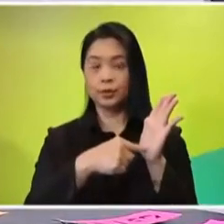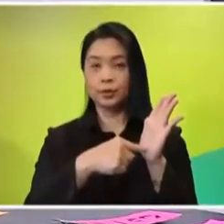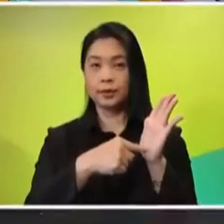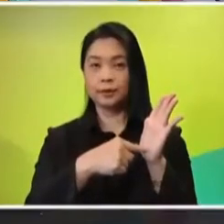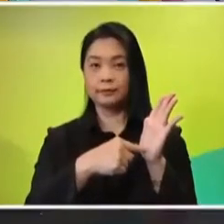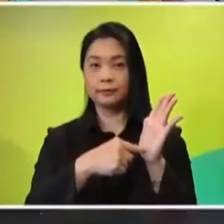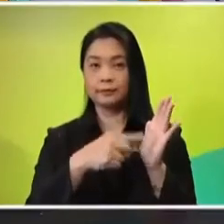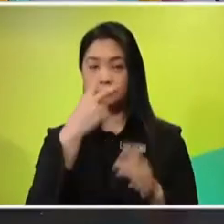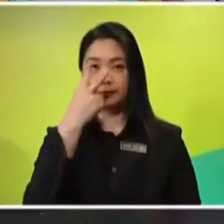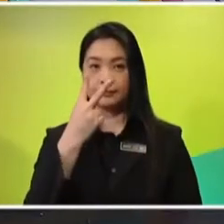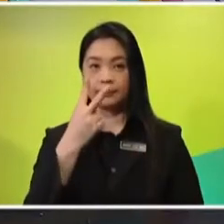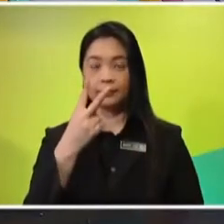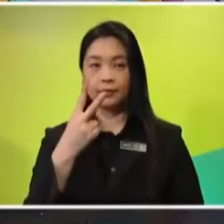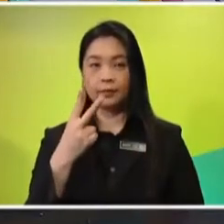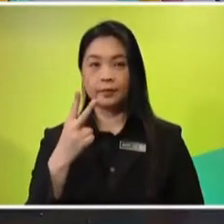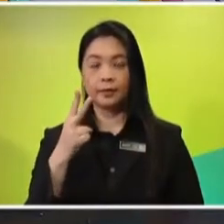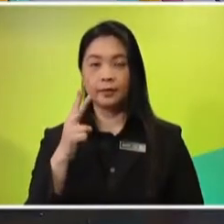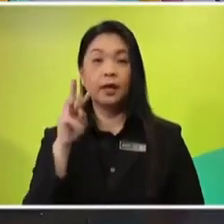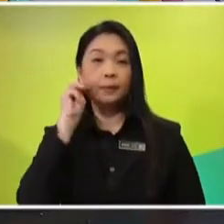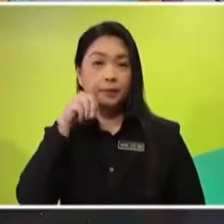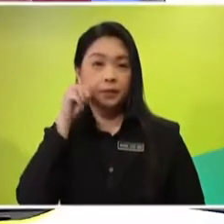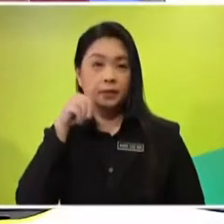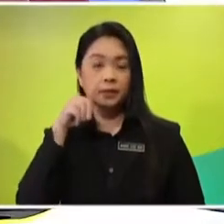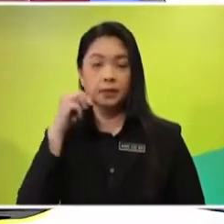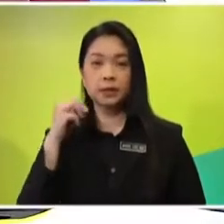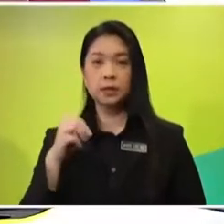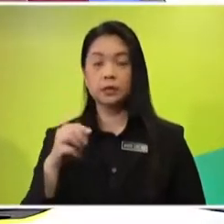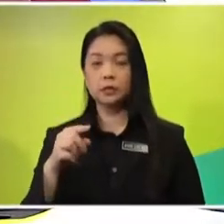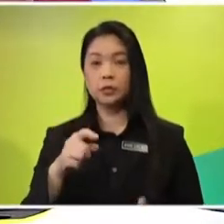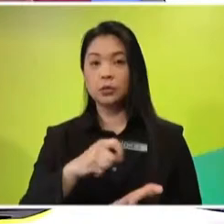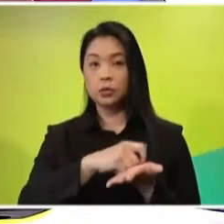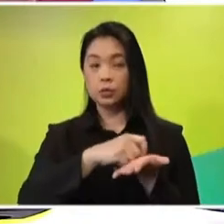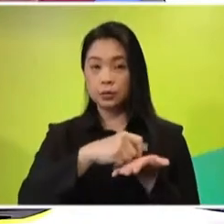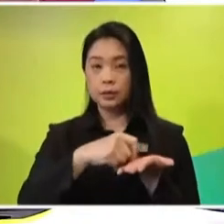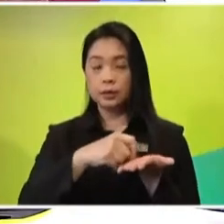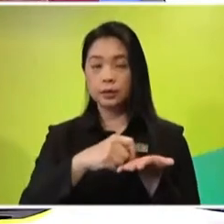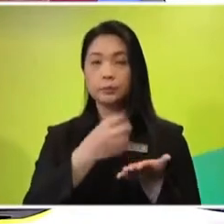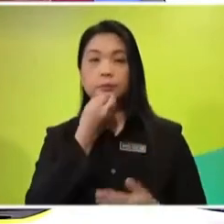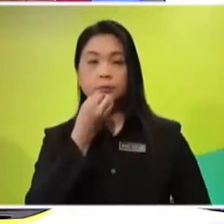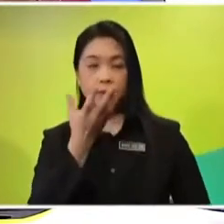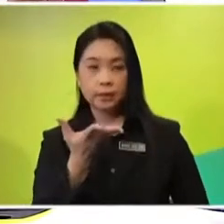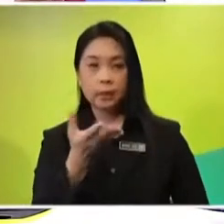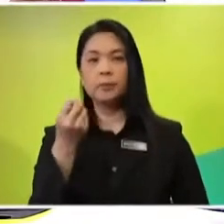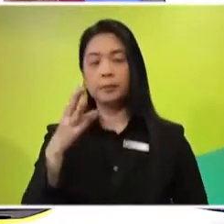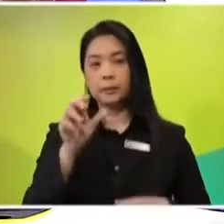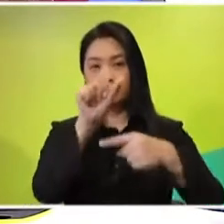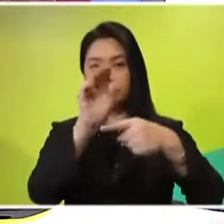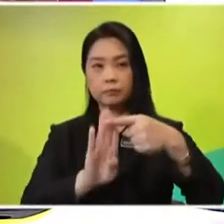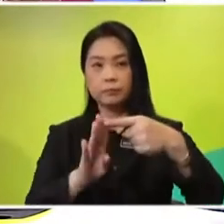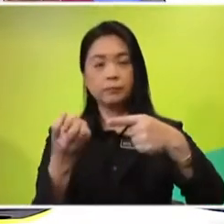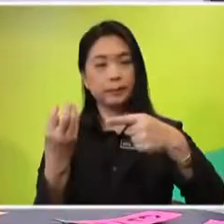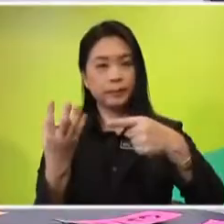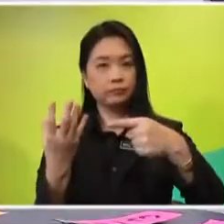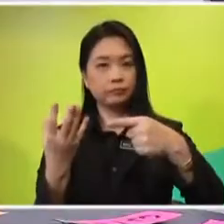Alright. Okey, Mira. Ya, boleh cikgu. Tak Mira nyatakan pecahan daripada yang Mira lorek tu? Okey. Kalau